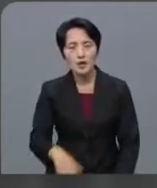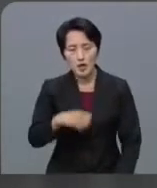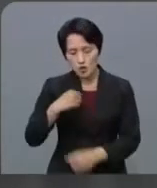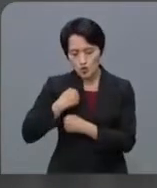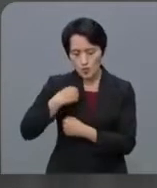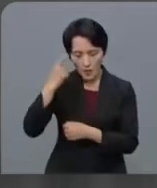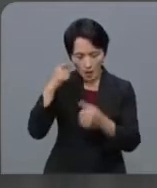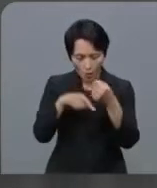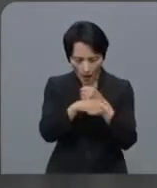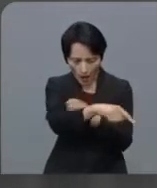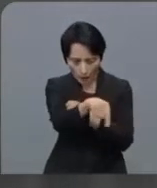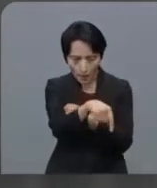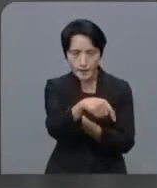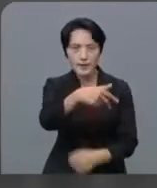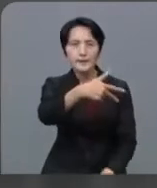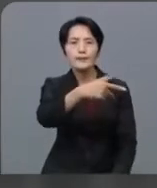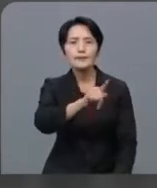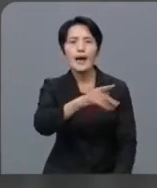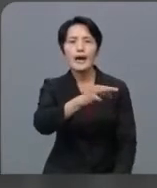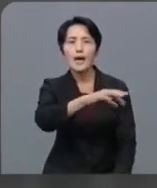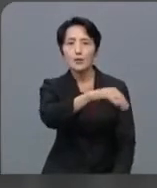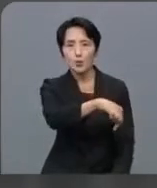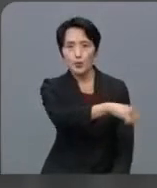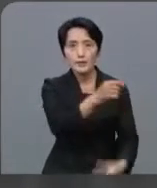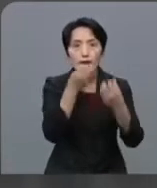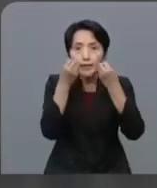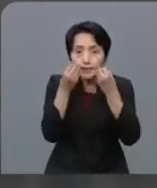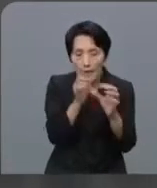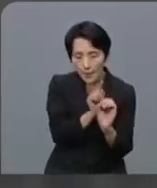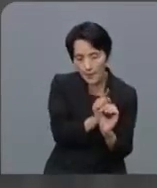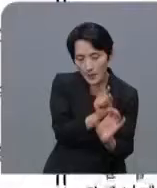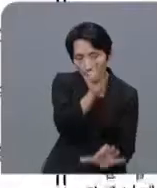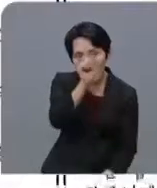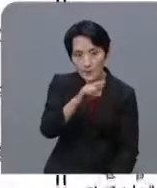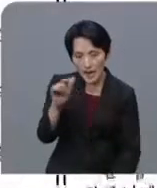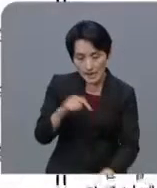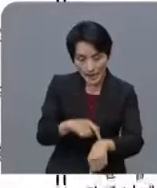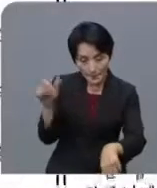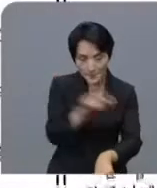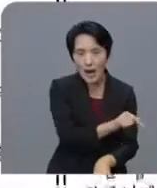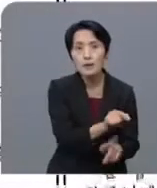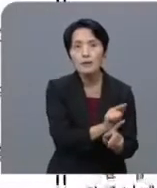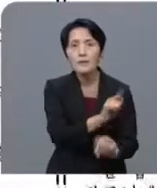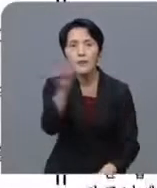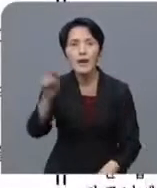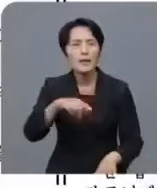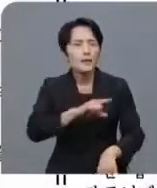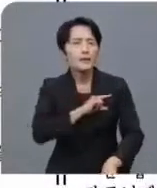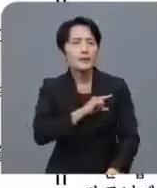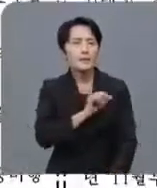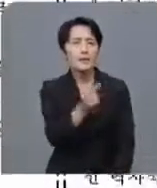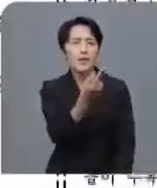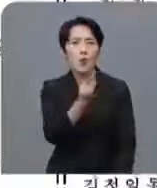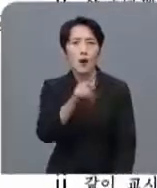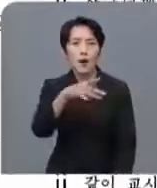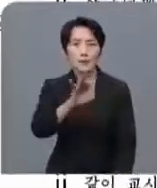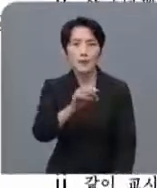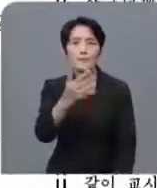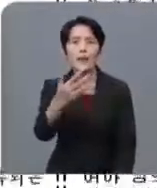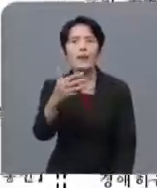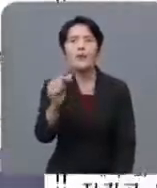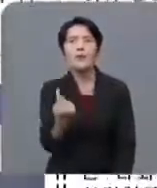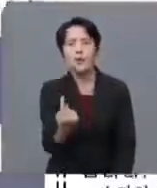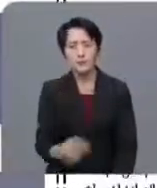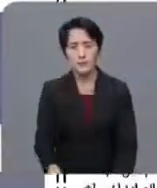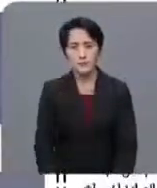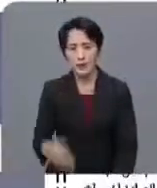гиперзвуковой ракеты хвасон 8 из района деревне toy on rye бездарен рим гун равен